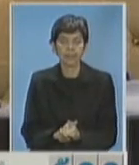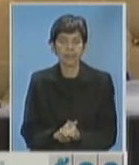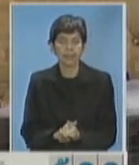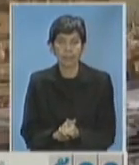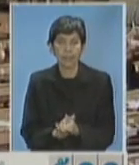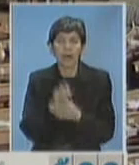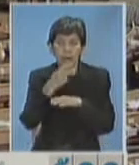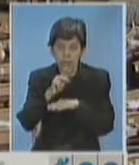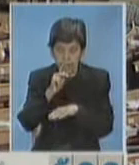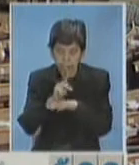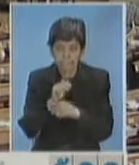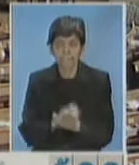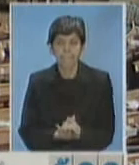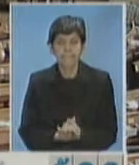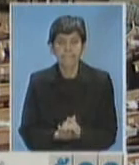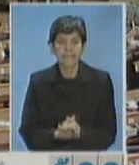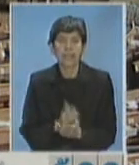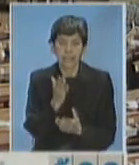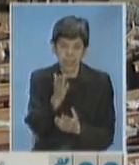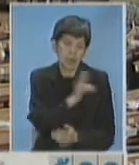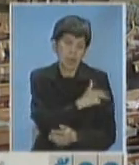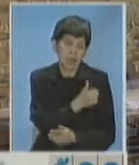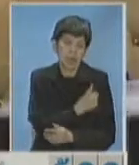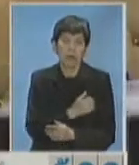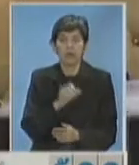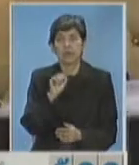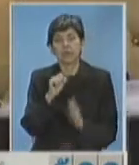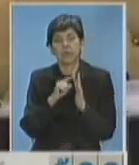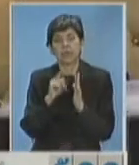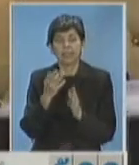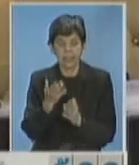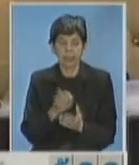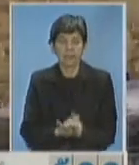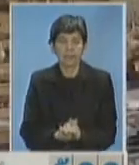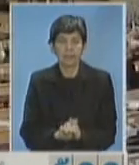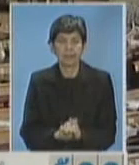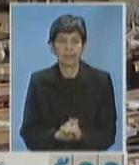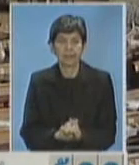ท่านประธานครับ ฮะเชิญคุณหมอสุกิจฮะ